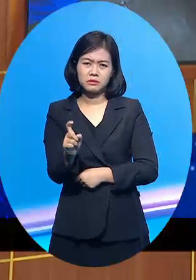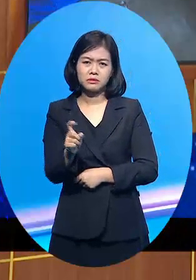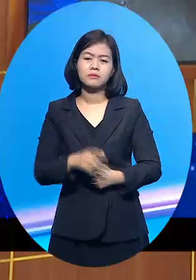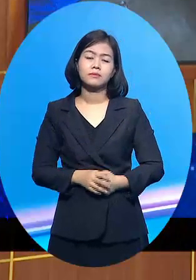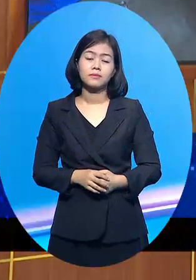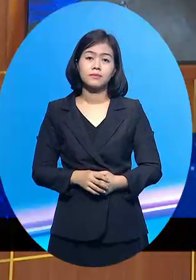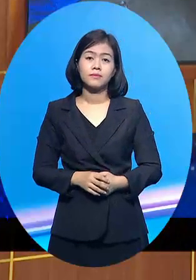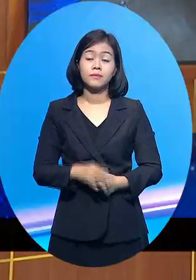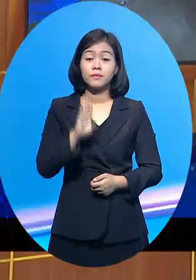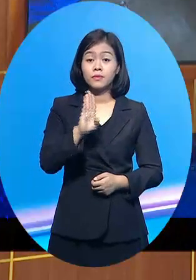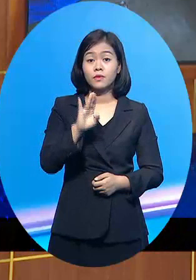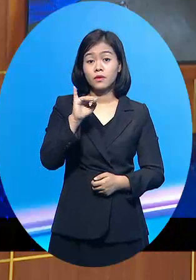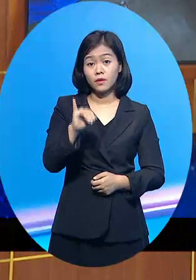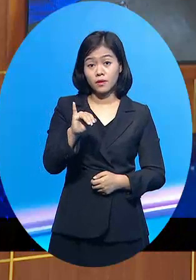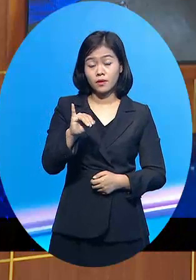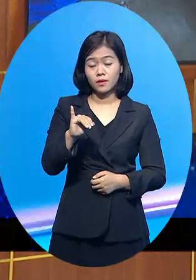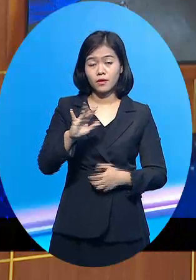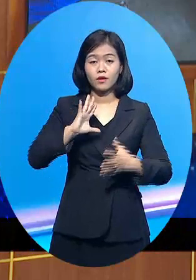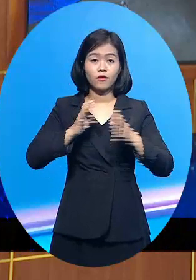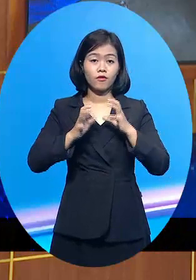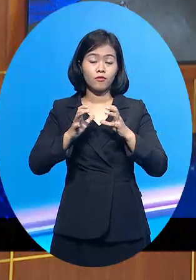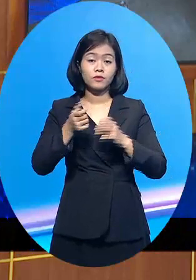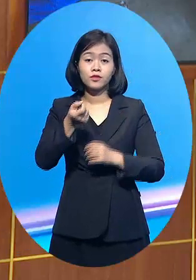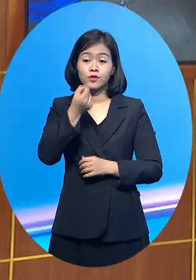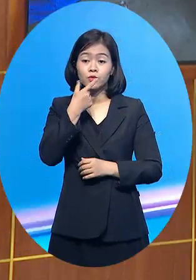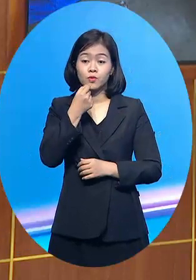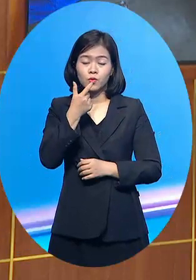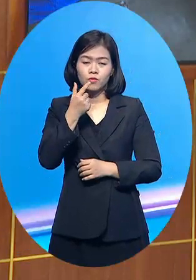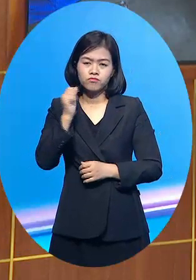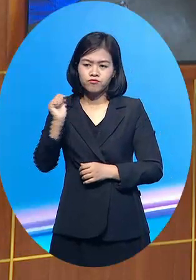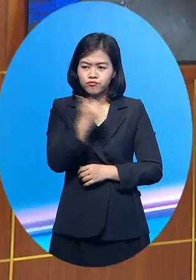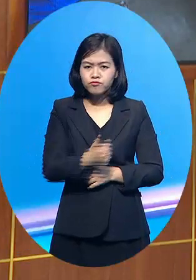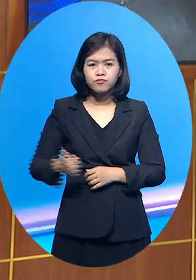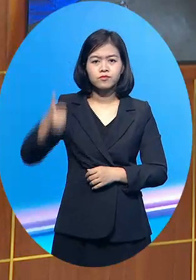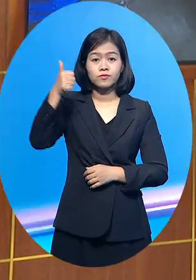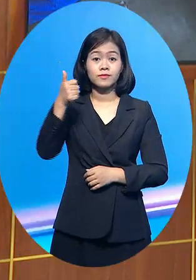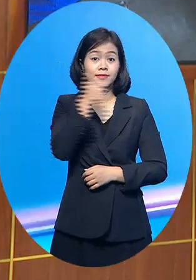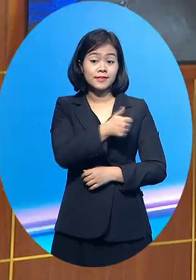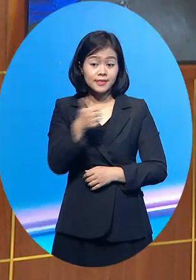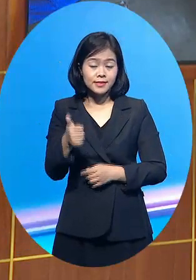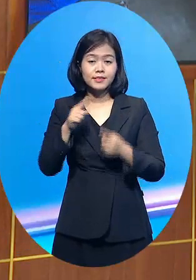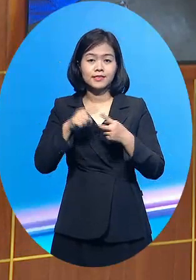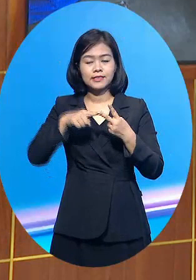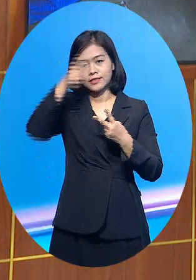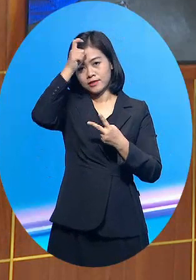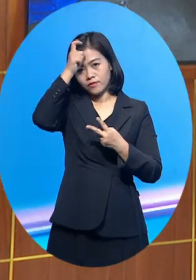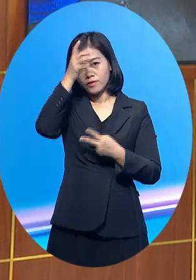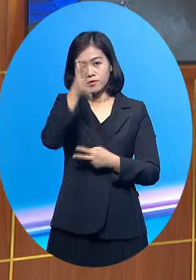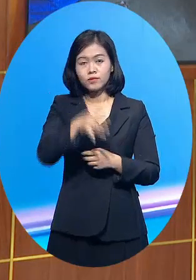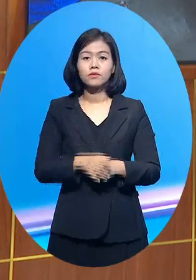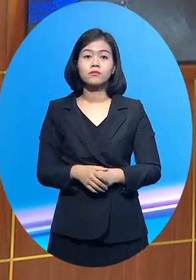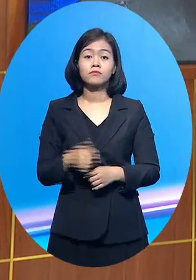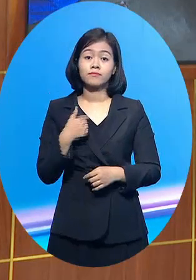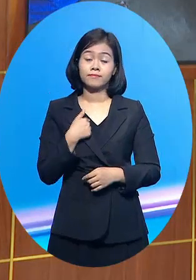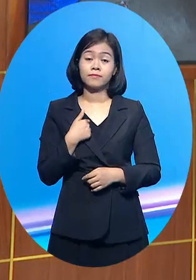Boehringer Ingelheim là công ty hàng đầu trong lĩnh vực dược phẩm cho người và động vật. Trong 140 năm qua, chúng tôi luôn cam kết đồng hành và hỗ trợ cho những